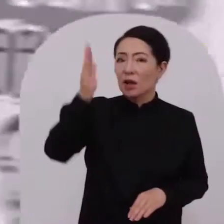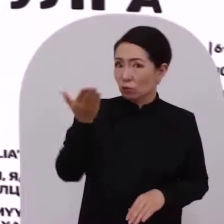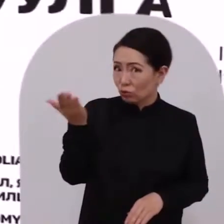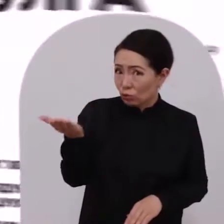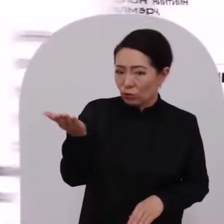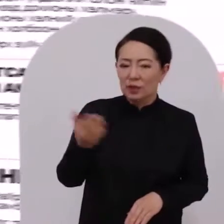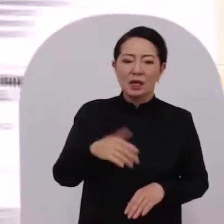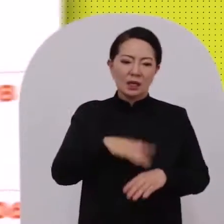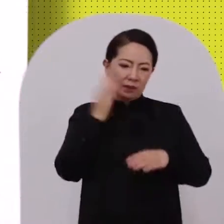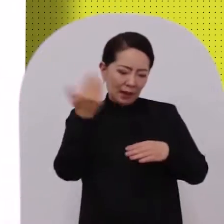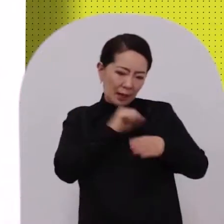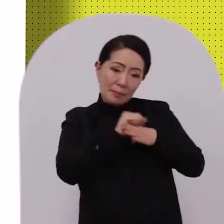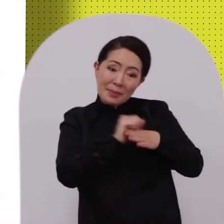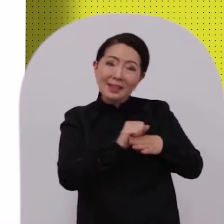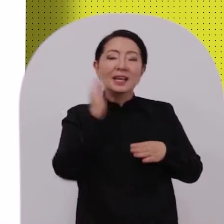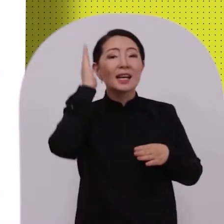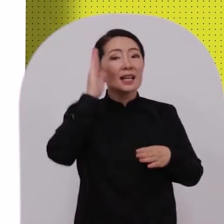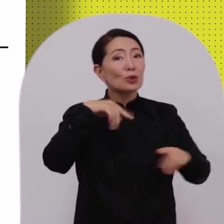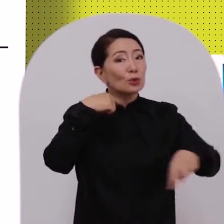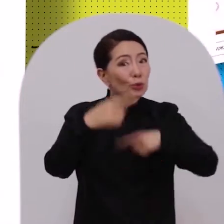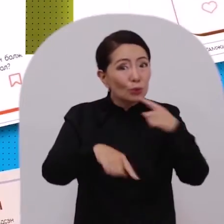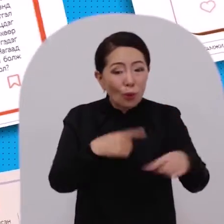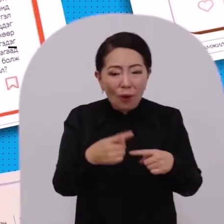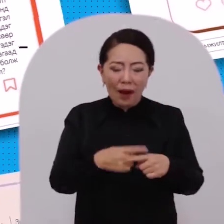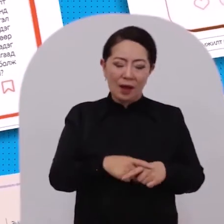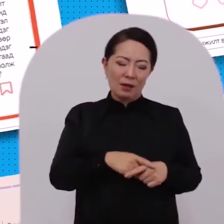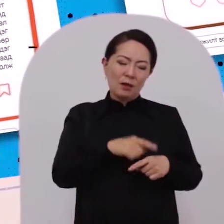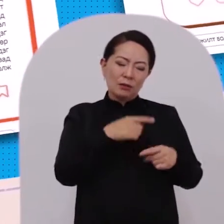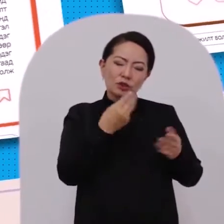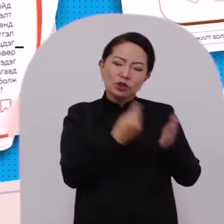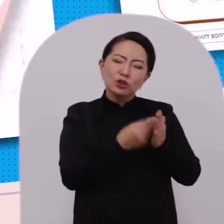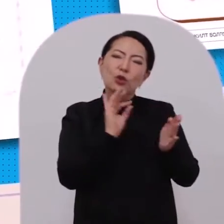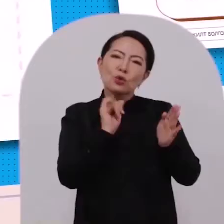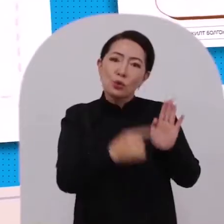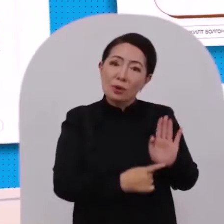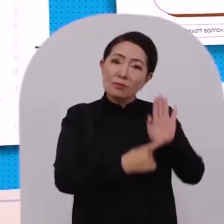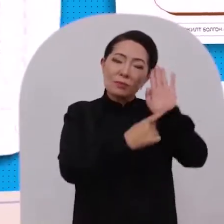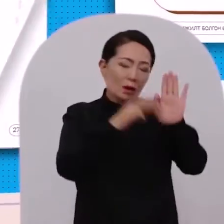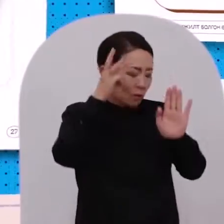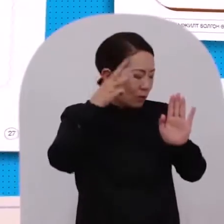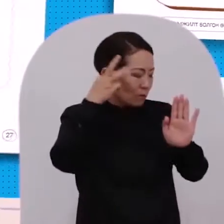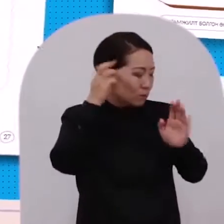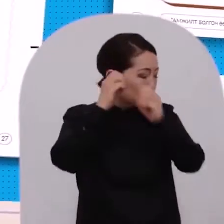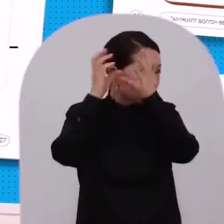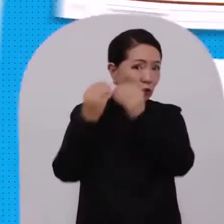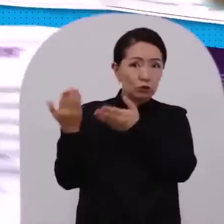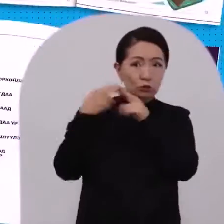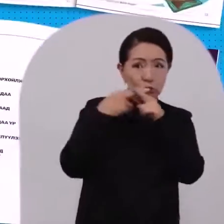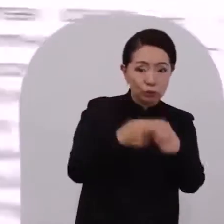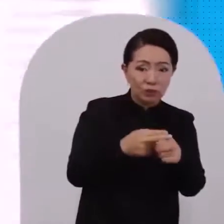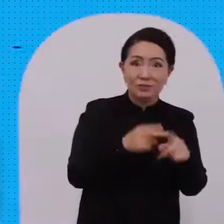ирээдүй ирээдүйдээ бэлтгэх ирээдүйн талаар дүр зураг тэмээ төсөөлөлтөй